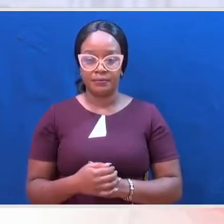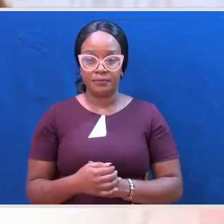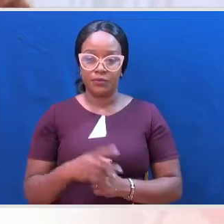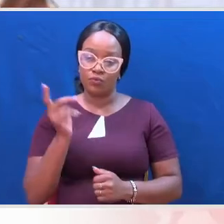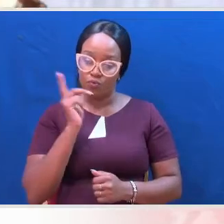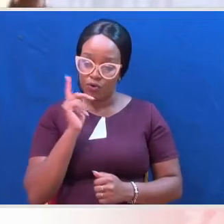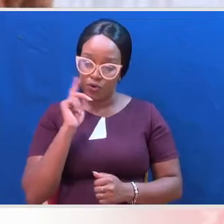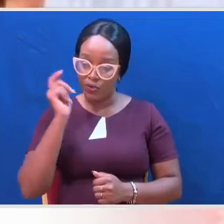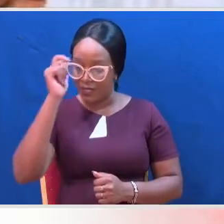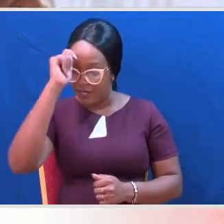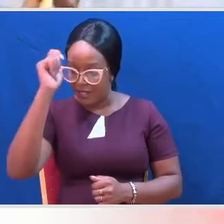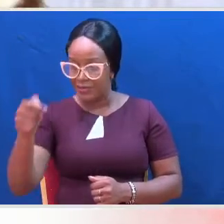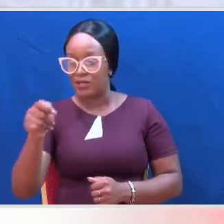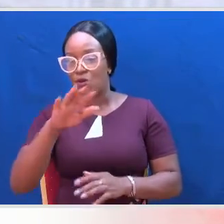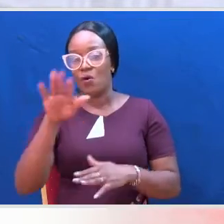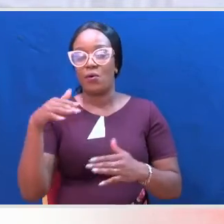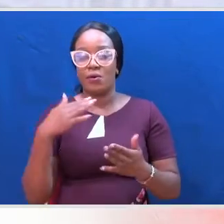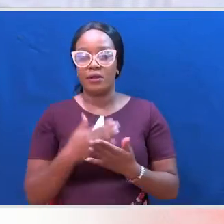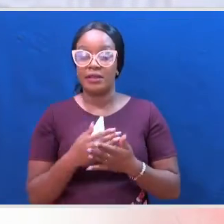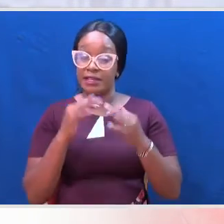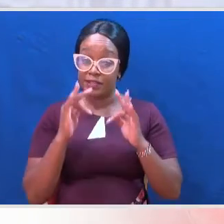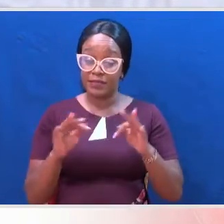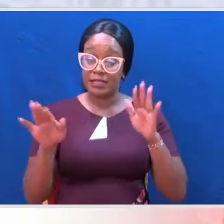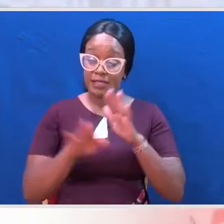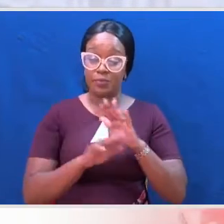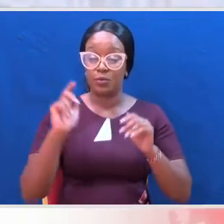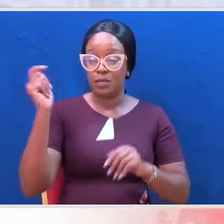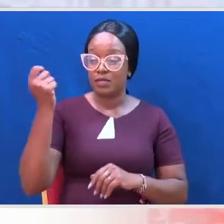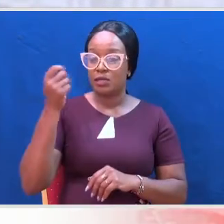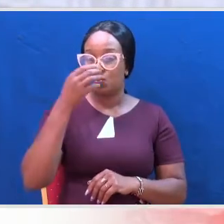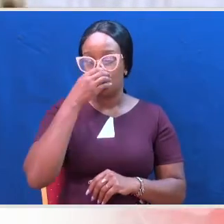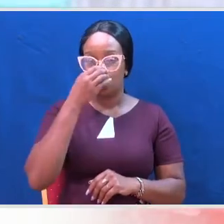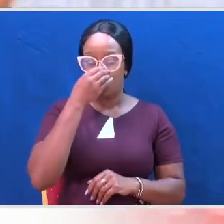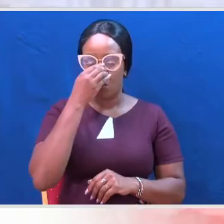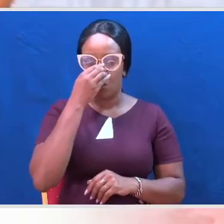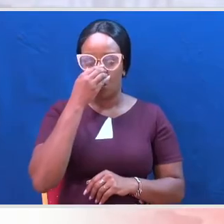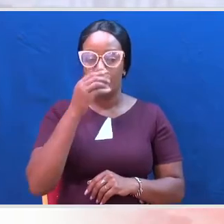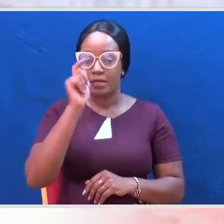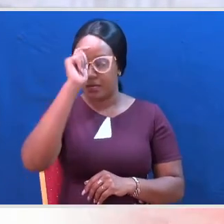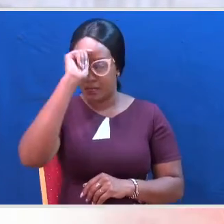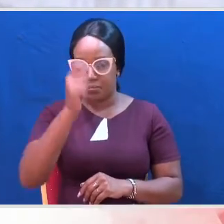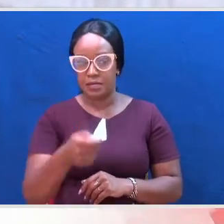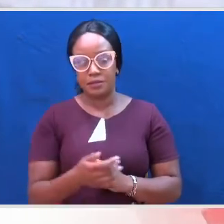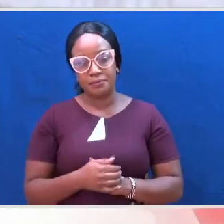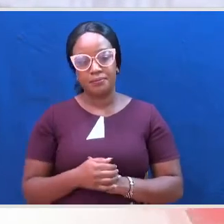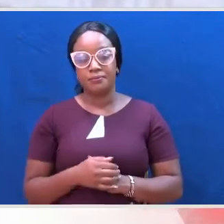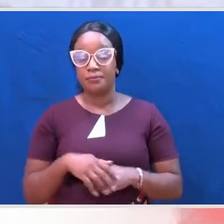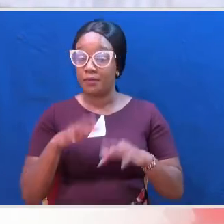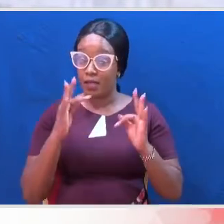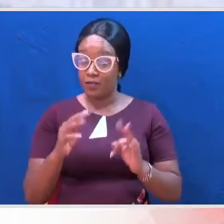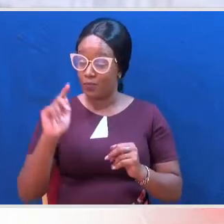tumheshimu. Kama ni mheshimiwa deputy president William Ruto, tuheshimu. Kama ni mheshimiwa Uhuru Kenyatta,